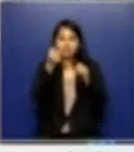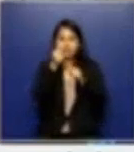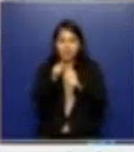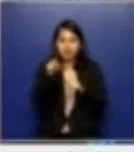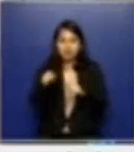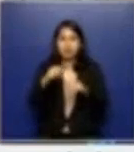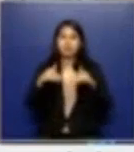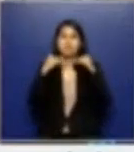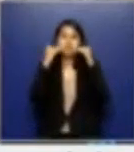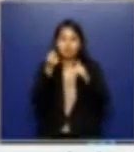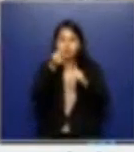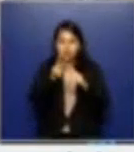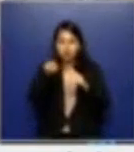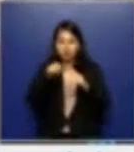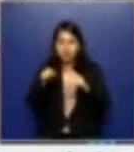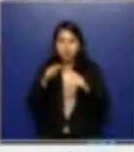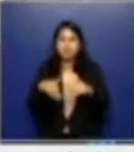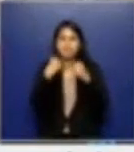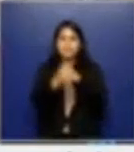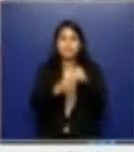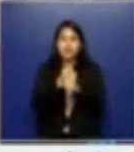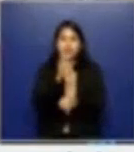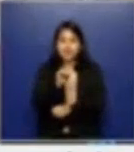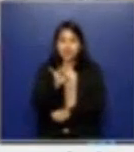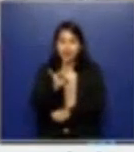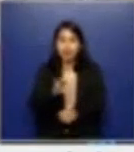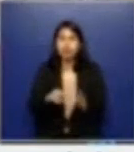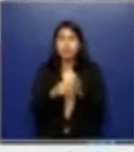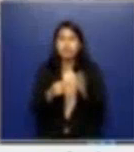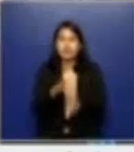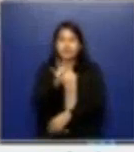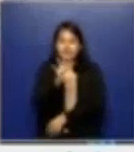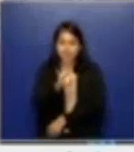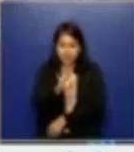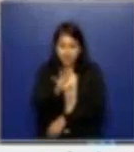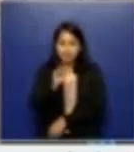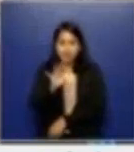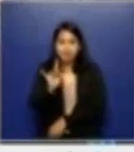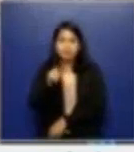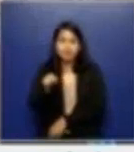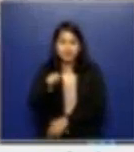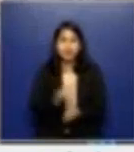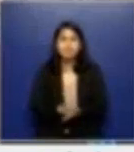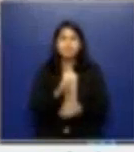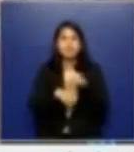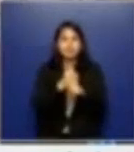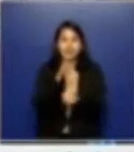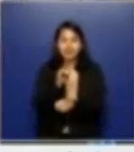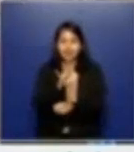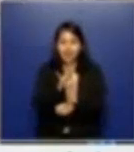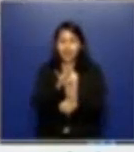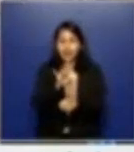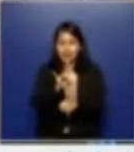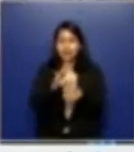าอีก 12% ถัดมาปี48ถึง 8แล้วสิ่งที่พบก็คือปี48ปี